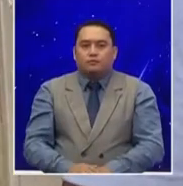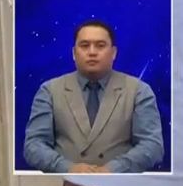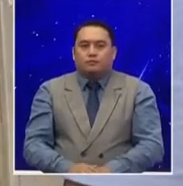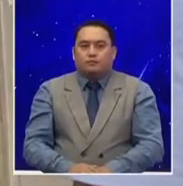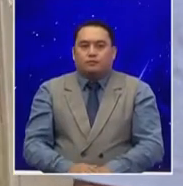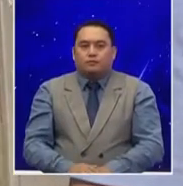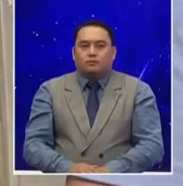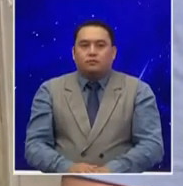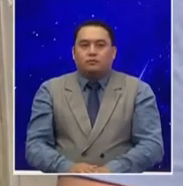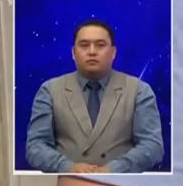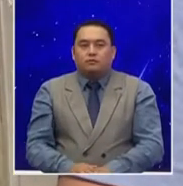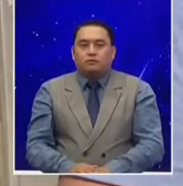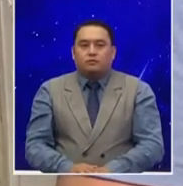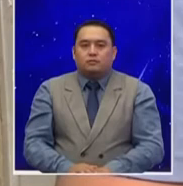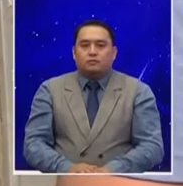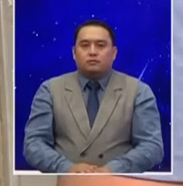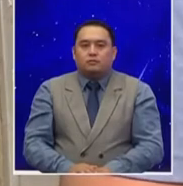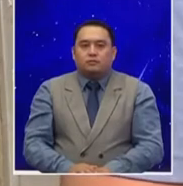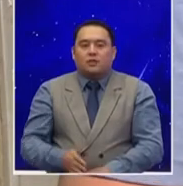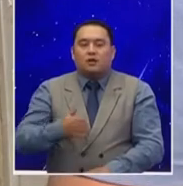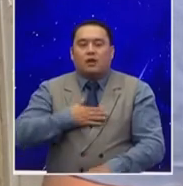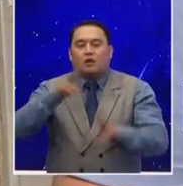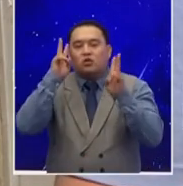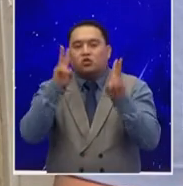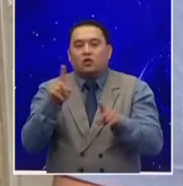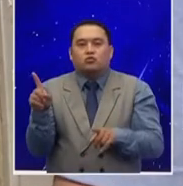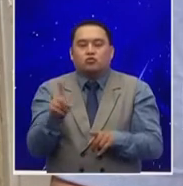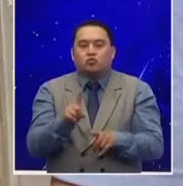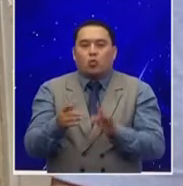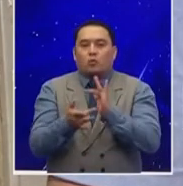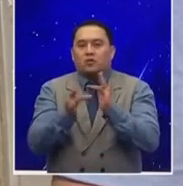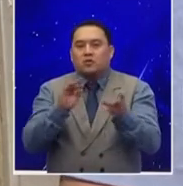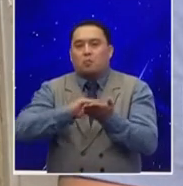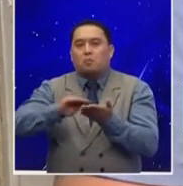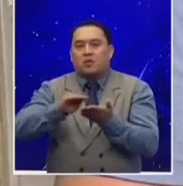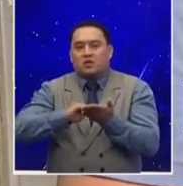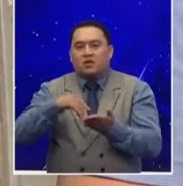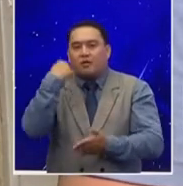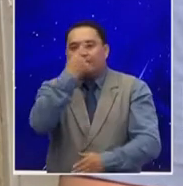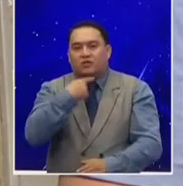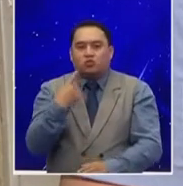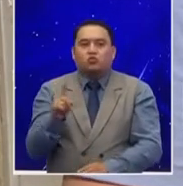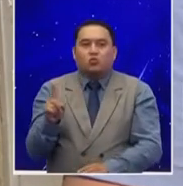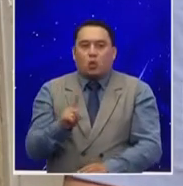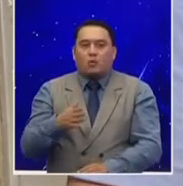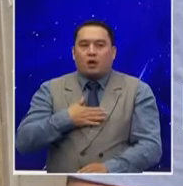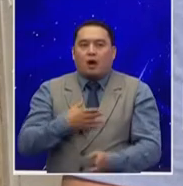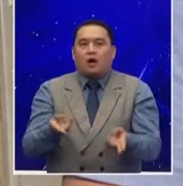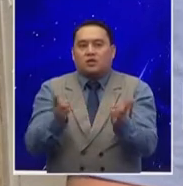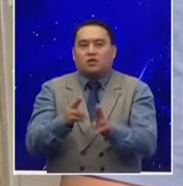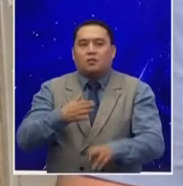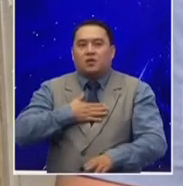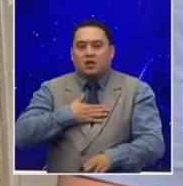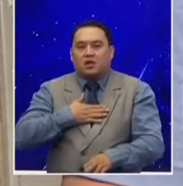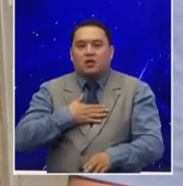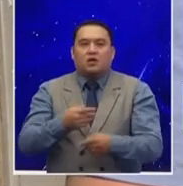городе есть такое большое количество читателей книг, и многие прям писали в социальной сети на личный аккаунт то, что оставьте, пожалуйста, мне